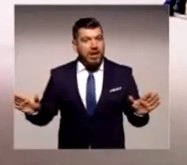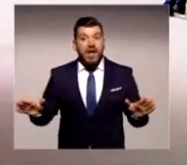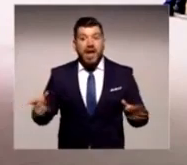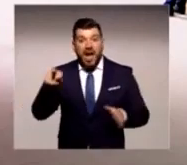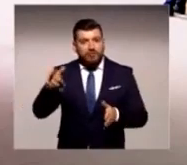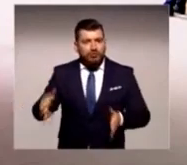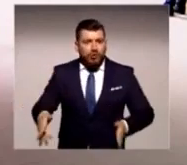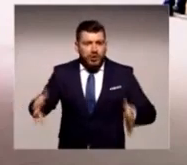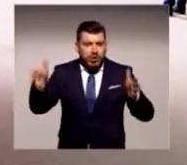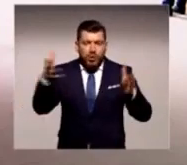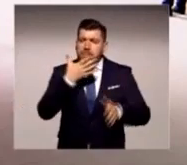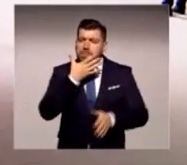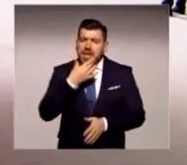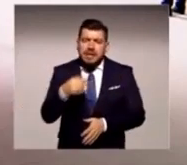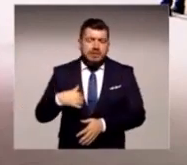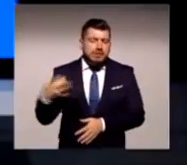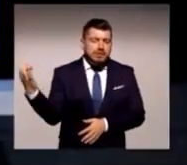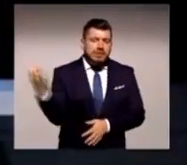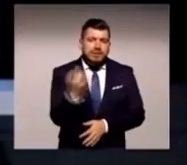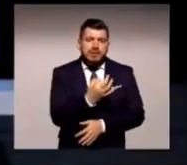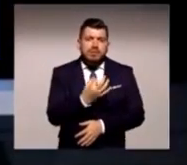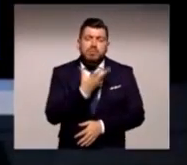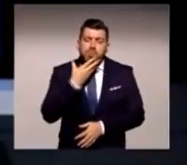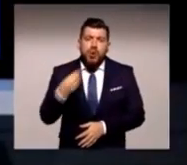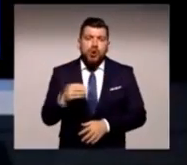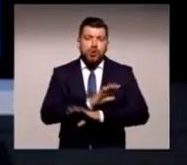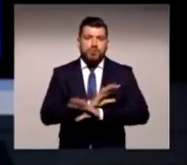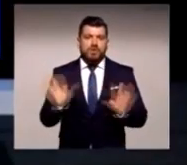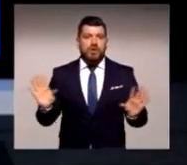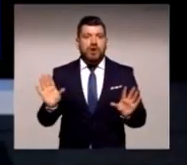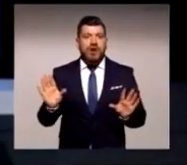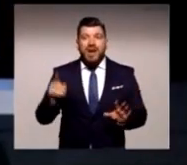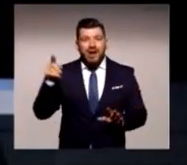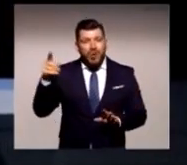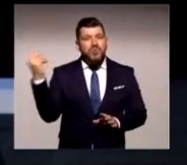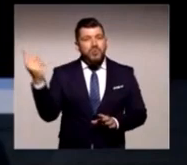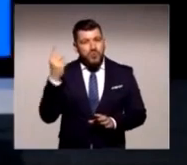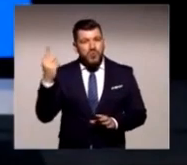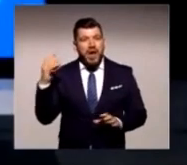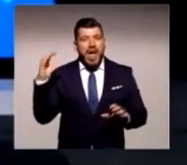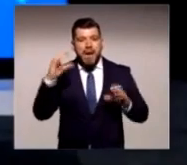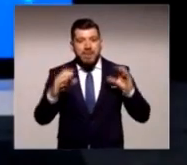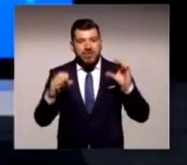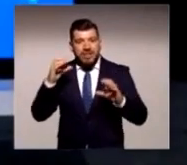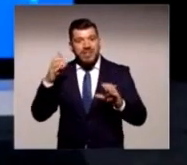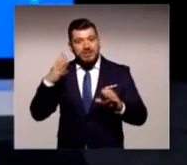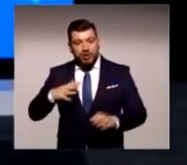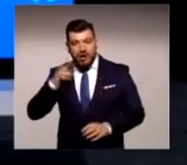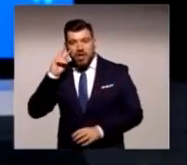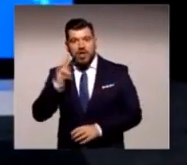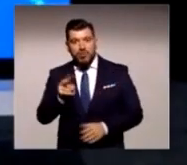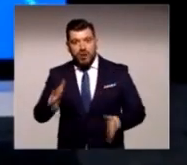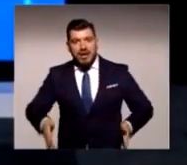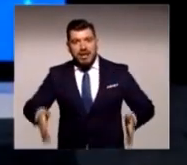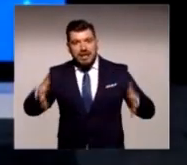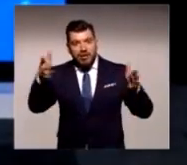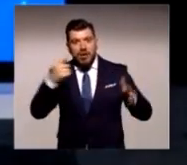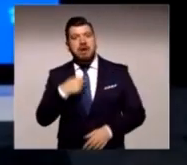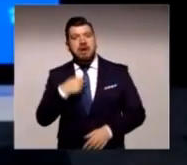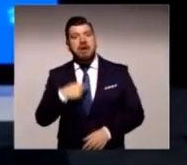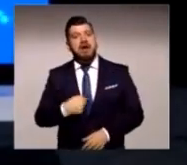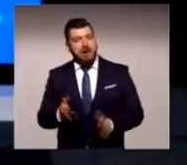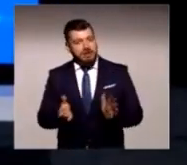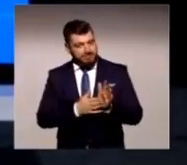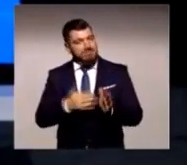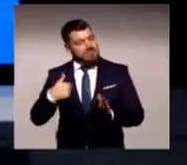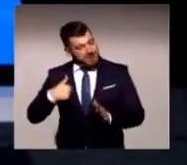κόσμημα. Αυτό που θα θέλουμε να βλέπουν οι ξένοι επενδυτές σε μια χώρα που πράγματι επενδύει στην έρευνα και στην τεχνολογία και δεν βλέπει